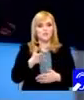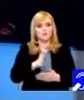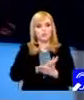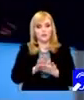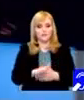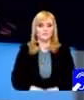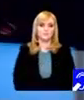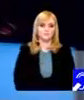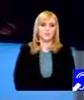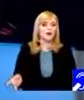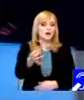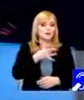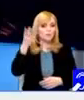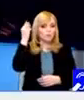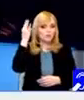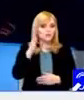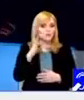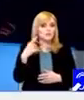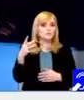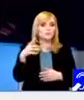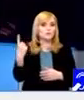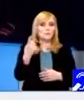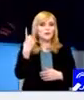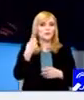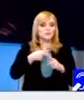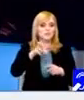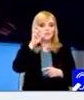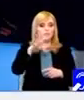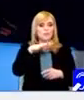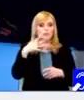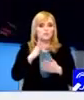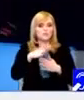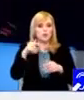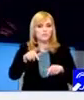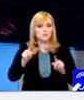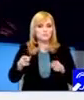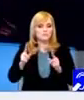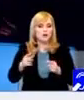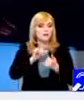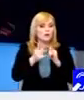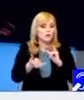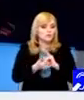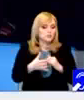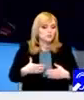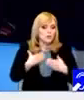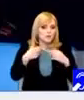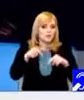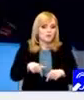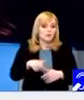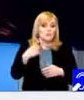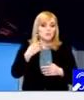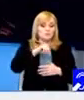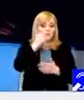curat. Republica Moldova este printre țările cu cei mai mulți deținuți, iar condițiile de detenție inumane sunt principalul motiv